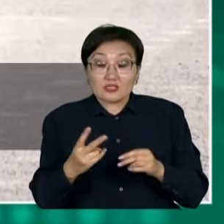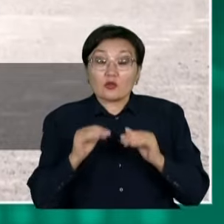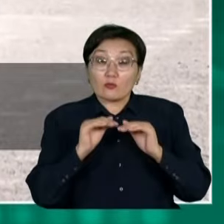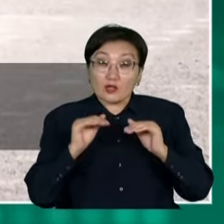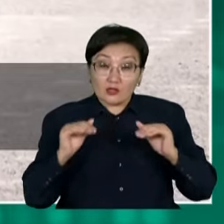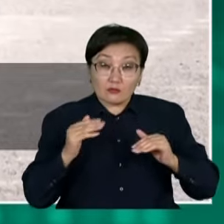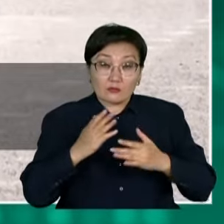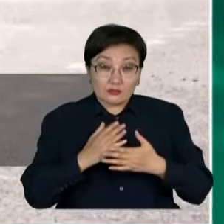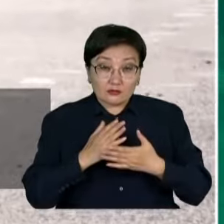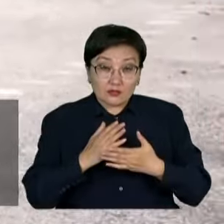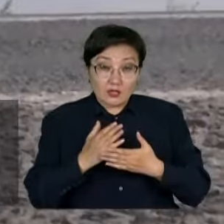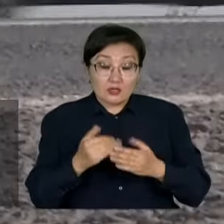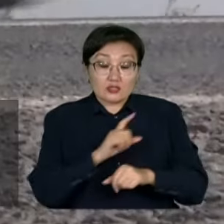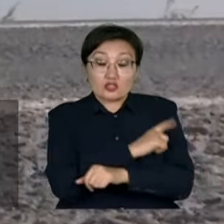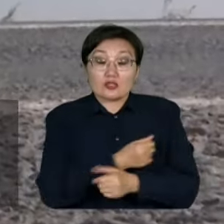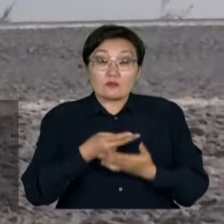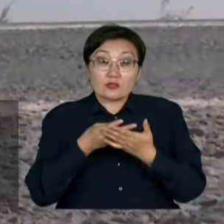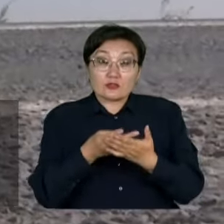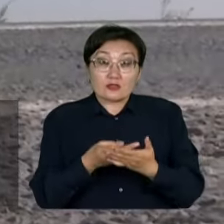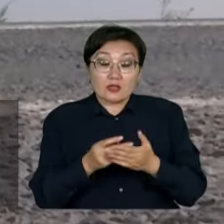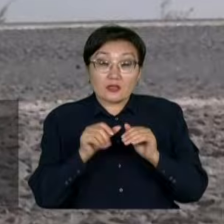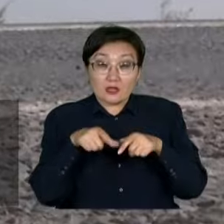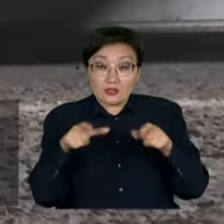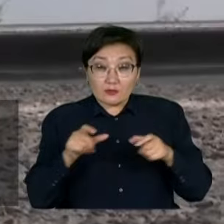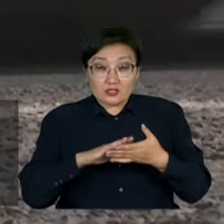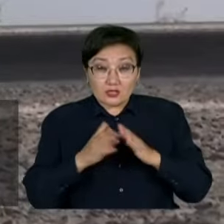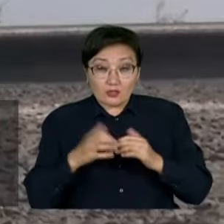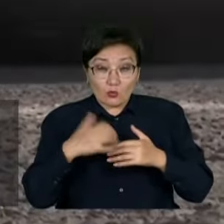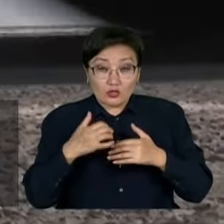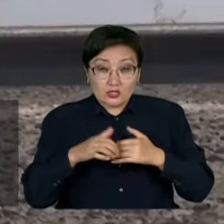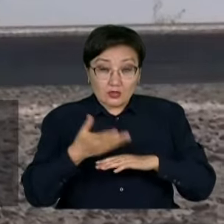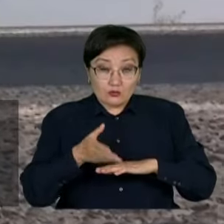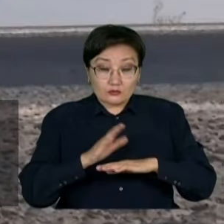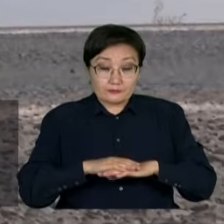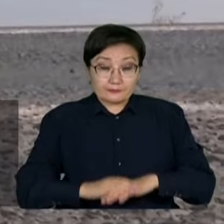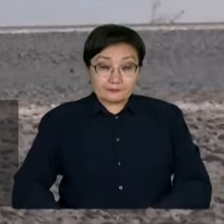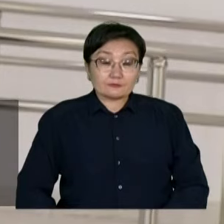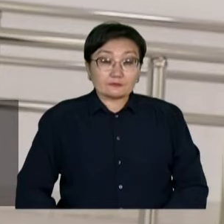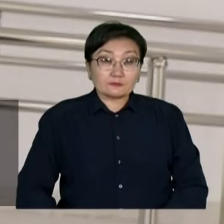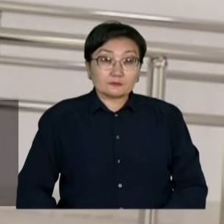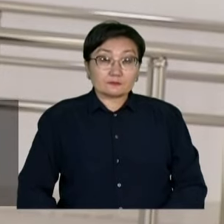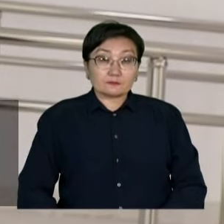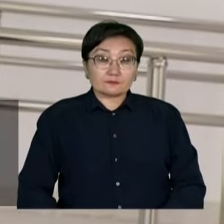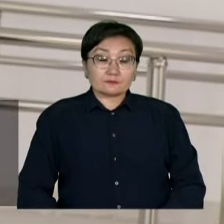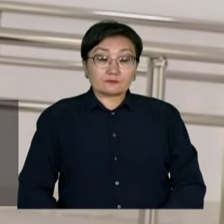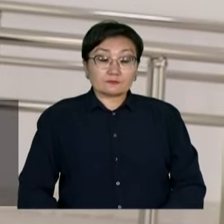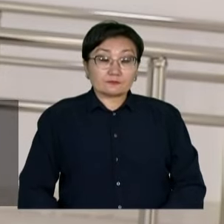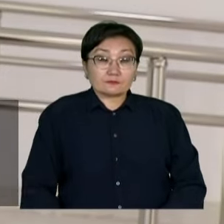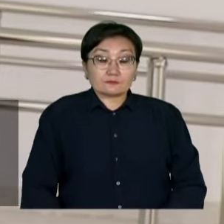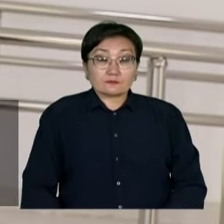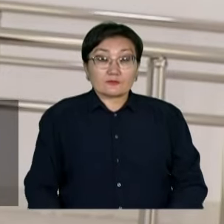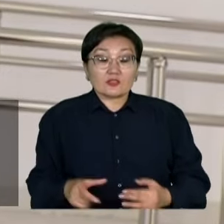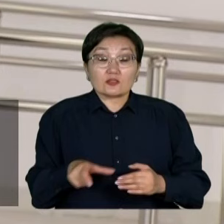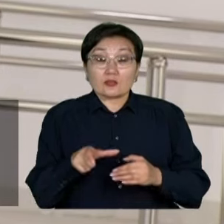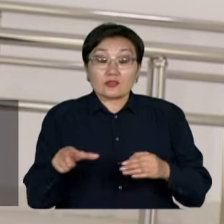жасына толмағандар. Ауруханаға жеткізілгендердің жағдайы орташа ауыр. По факту дорожного транспортного происшествия.